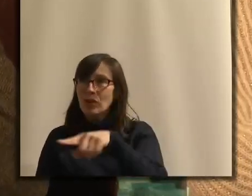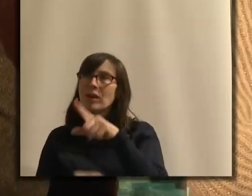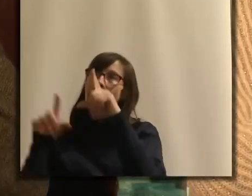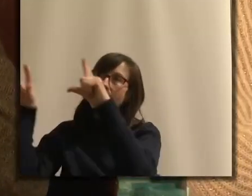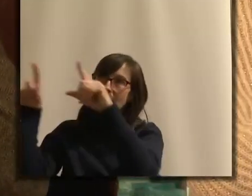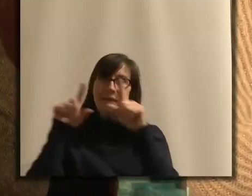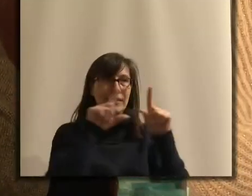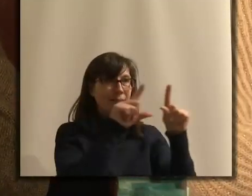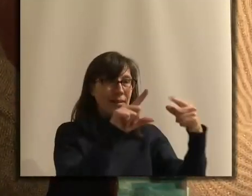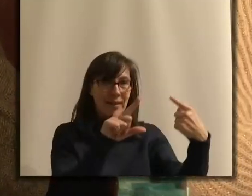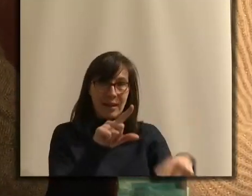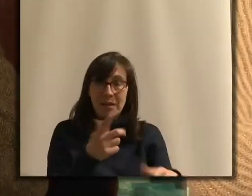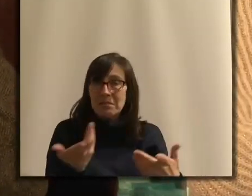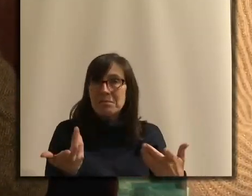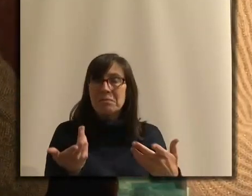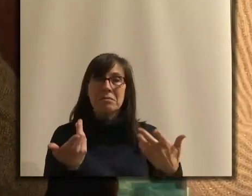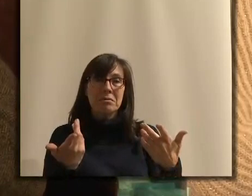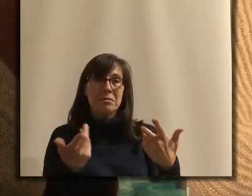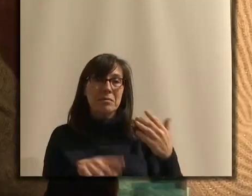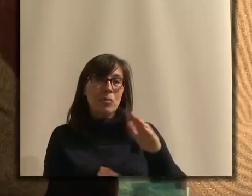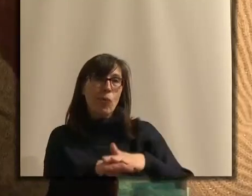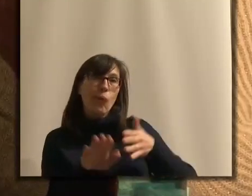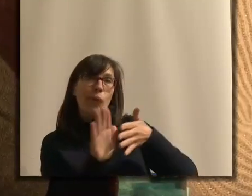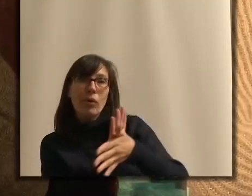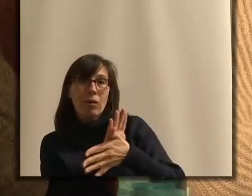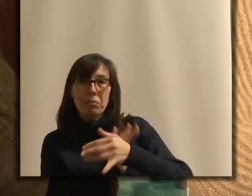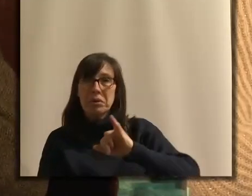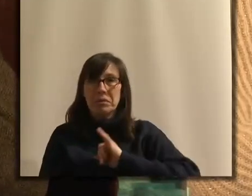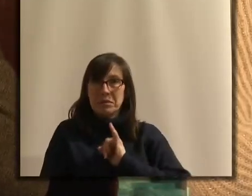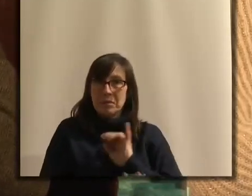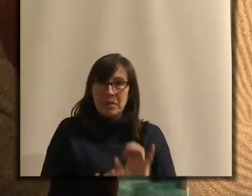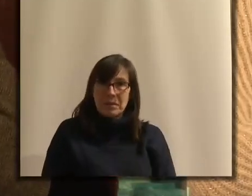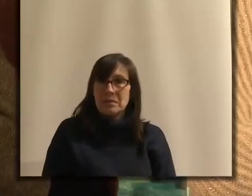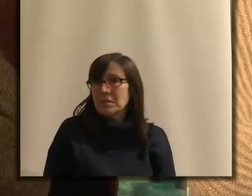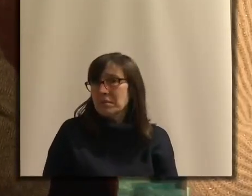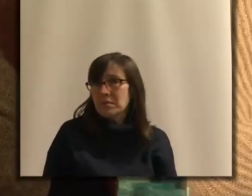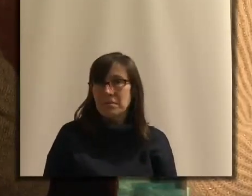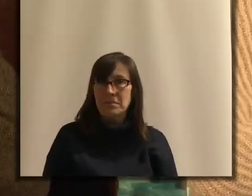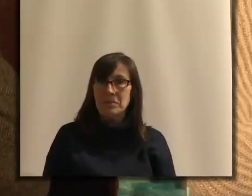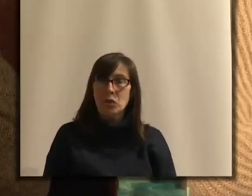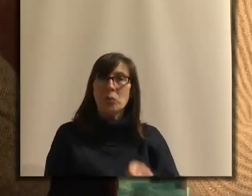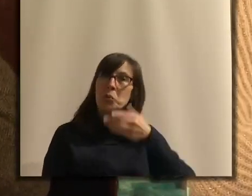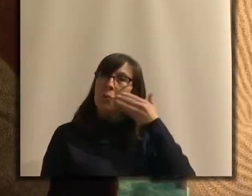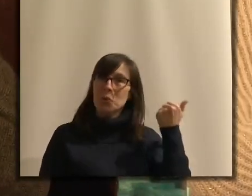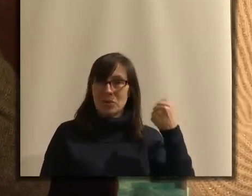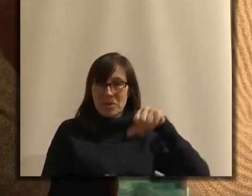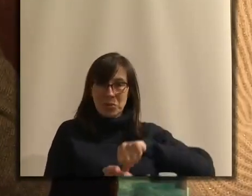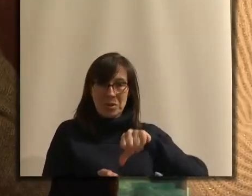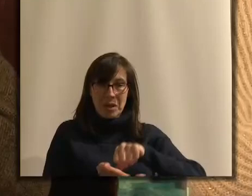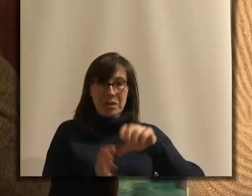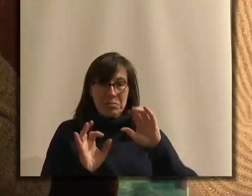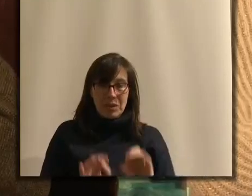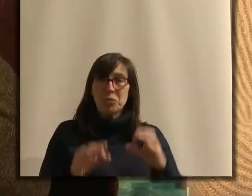cartells, i no és un criteri de mobilitat, és un criteri d'identitat, que és molt diferent, no? Un orgull de ciutat que som